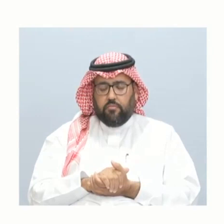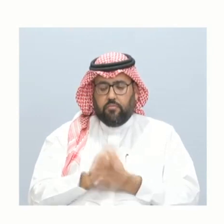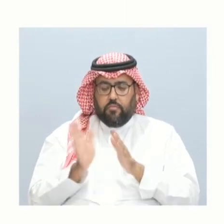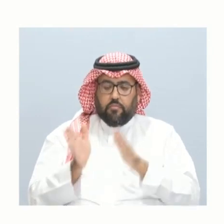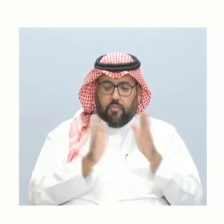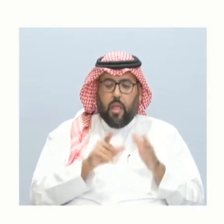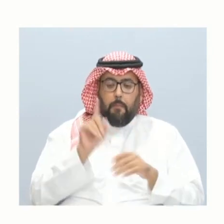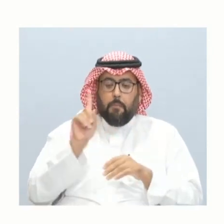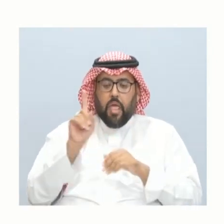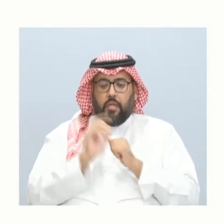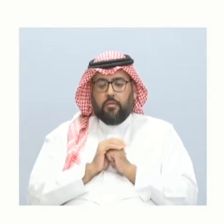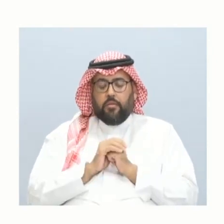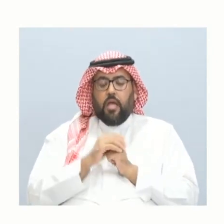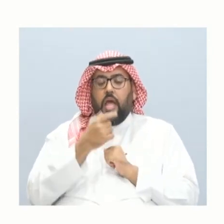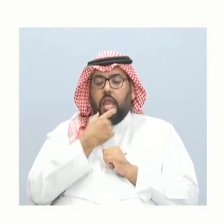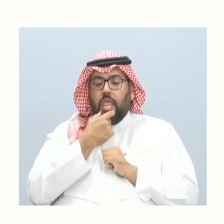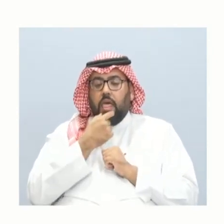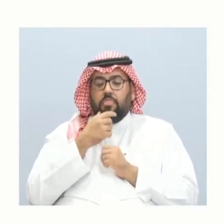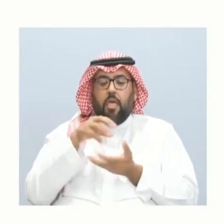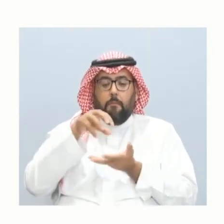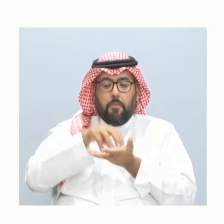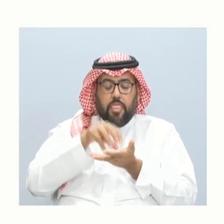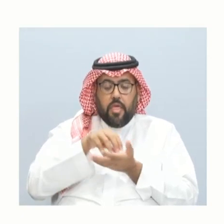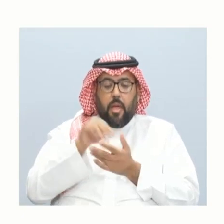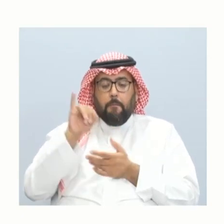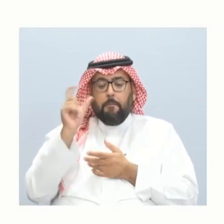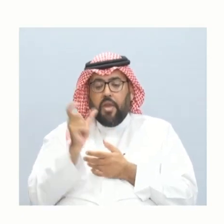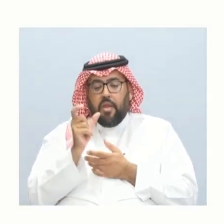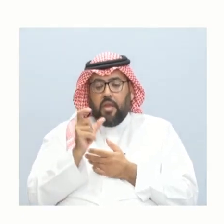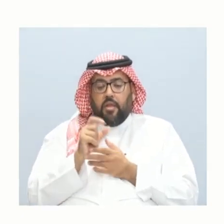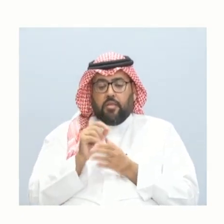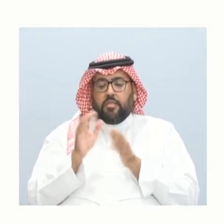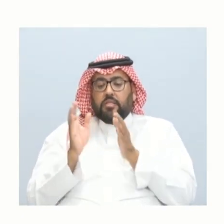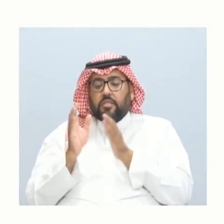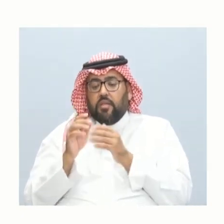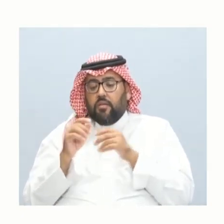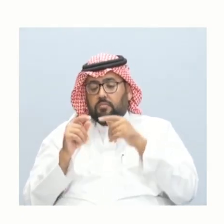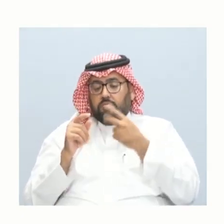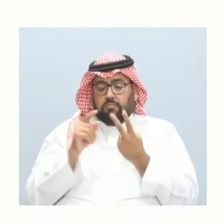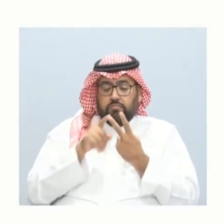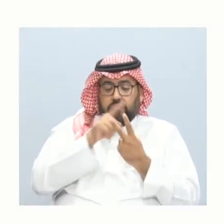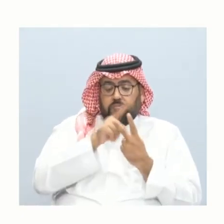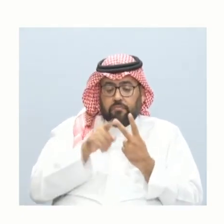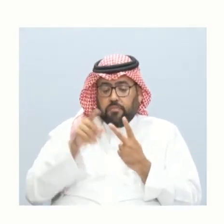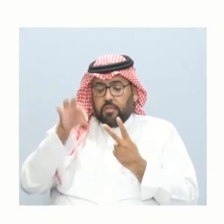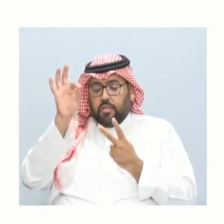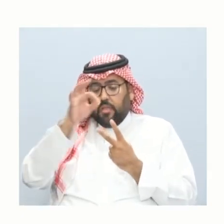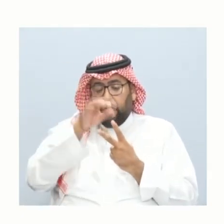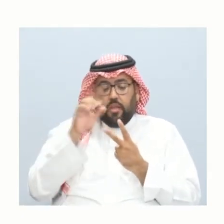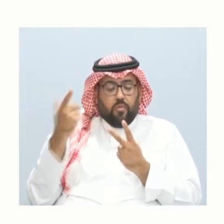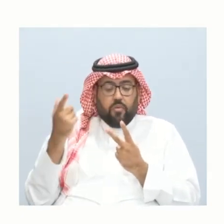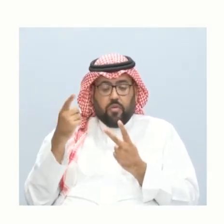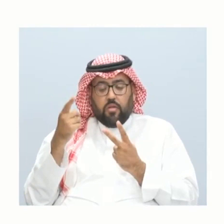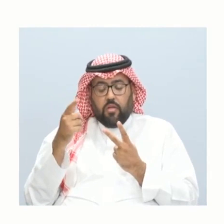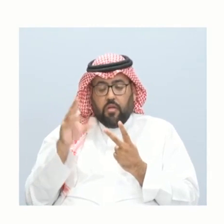باء الرياض مدينه من كما ورد معنا في النص